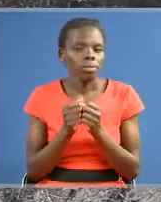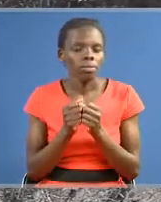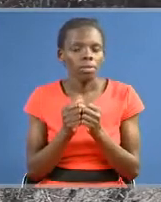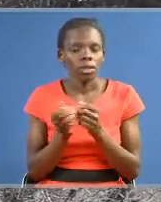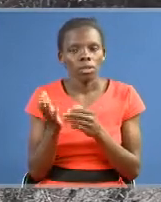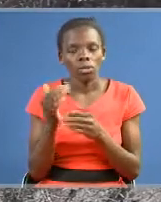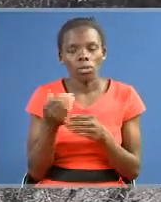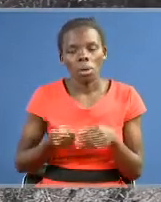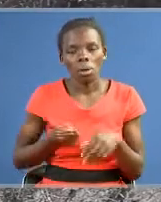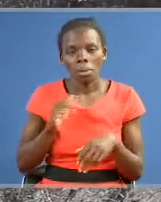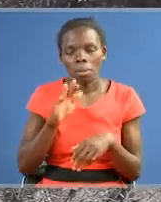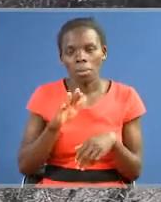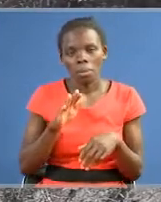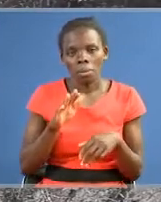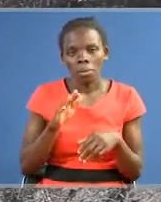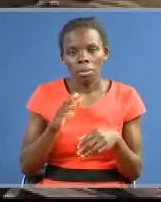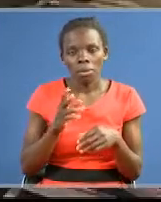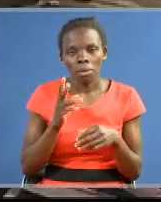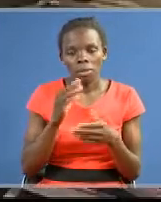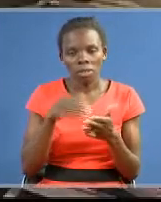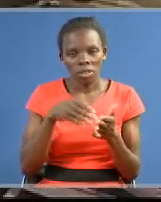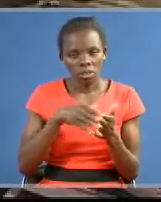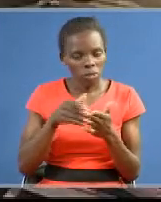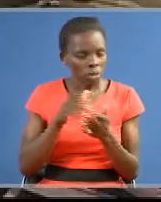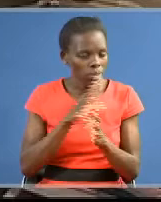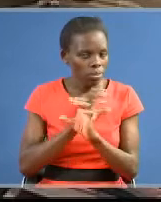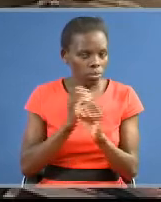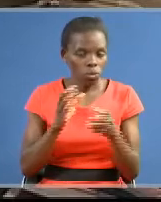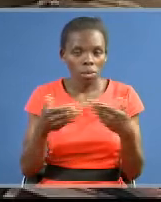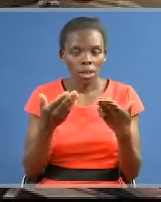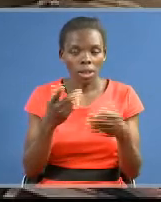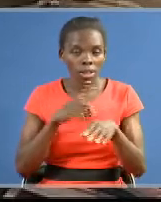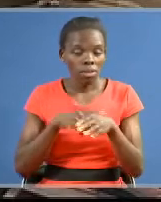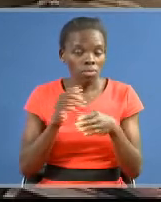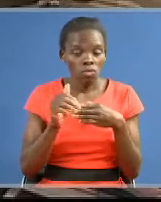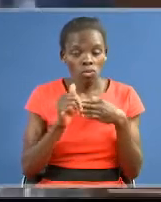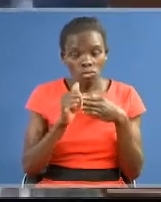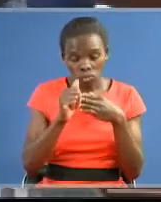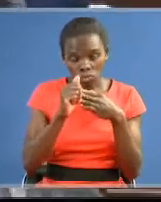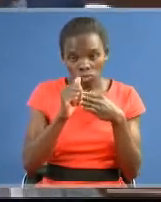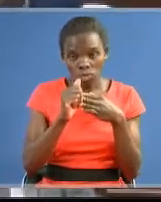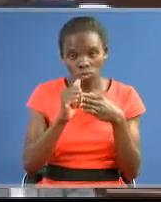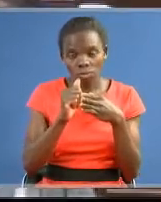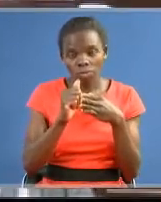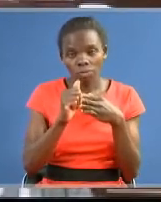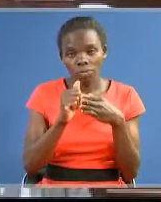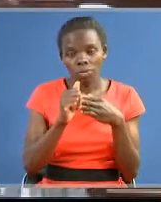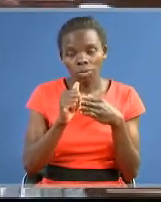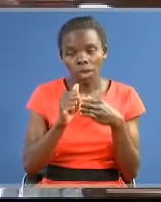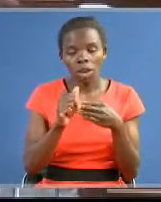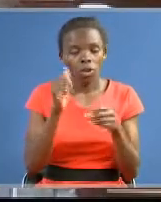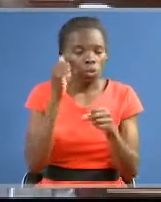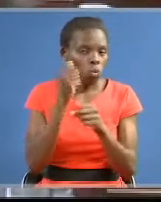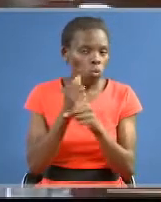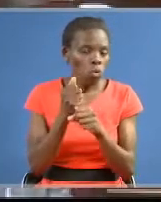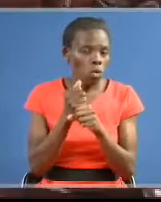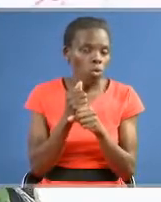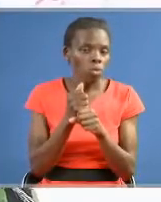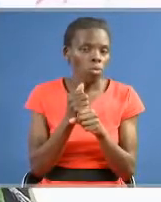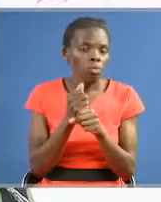anahoji kuwa wanawake si dhaifu, kwani wanaweza kukumbatia nafasi za uongozi na kupata fursa ya kufanya kazi yote